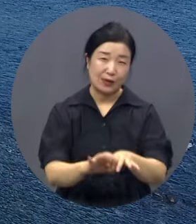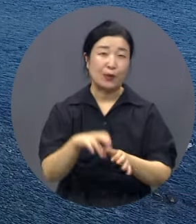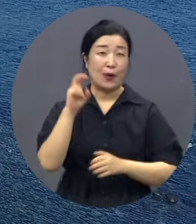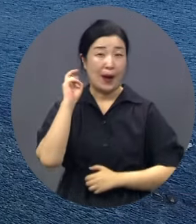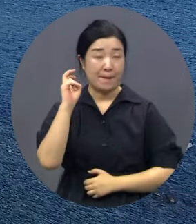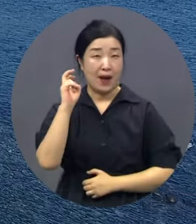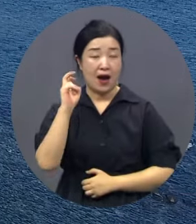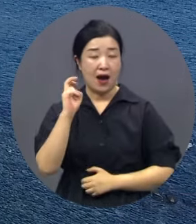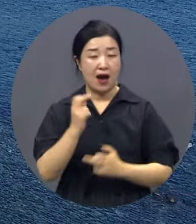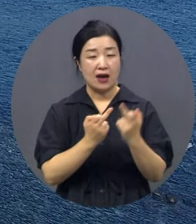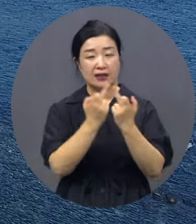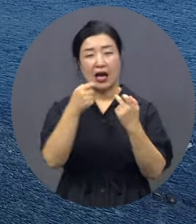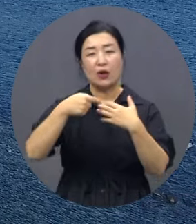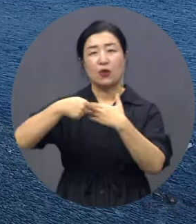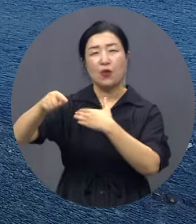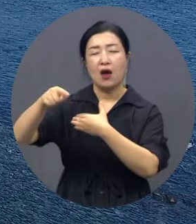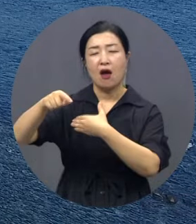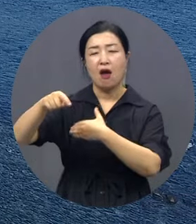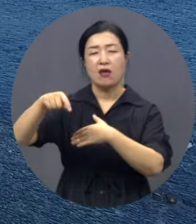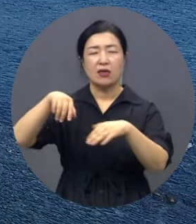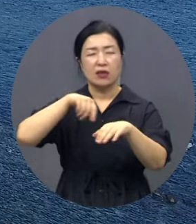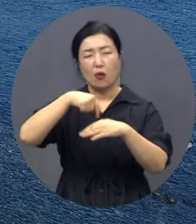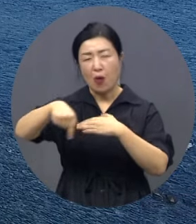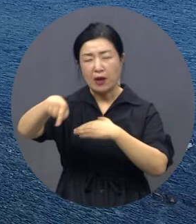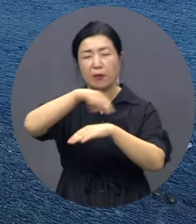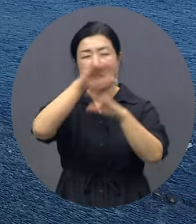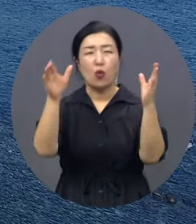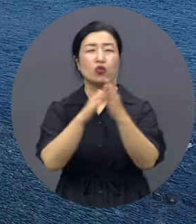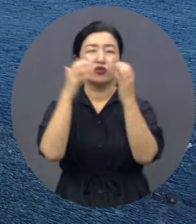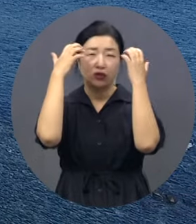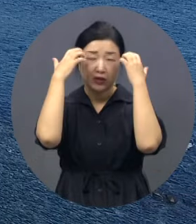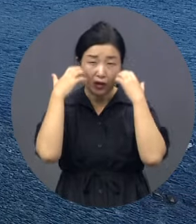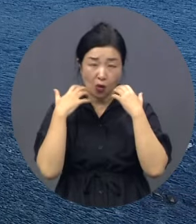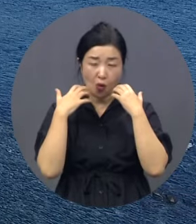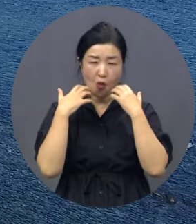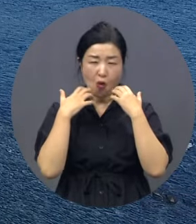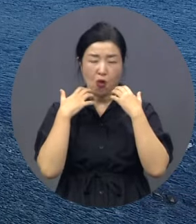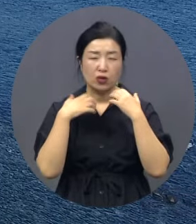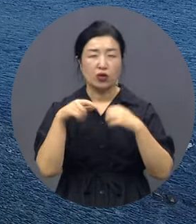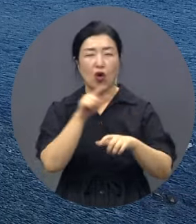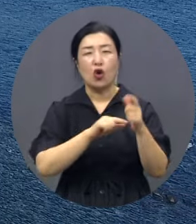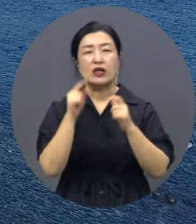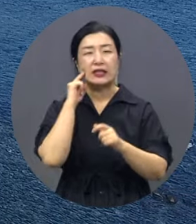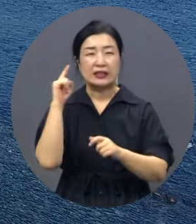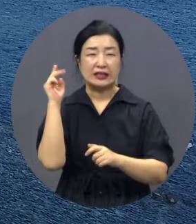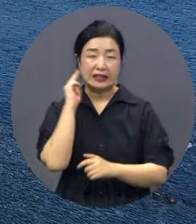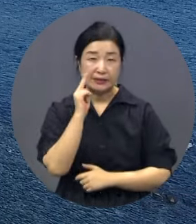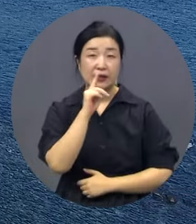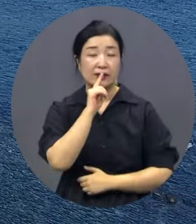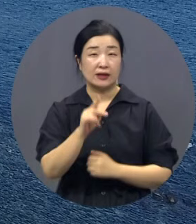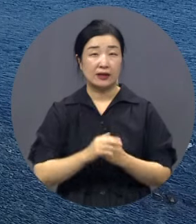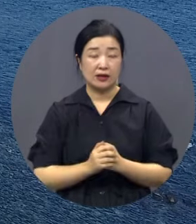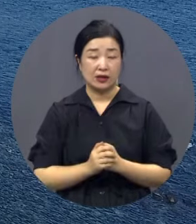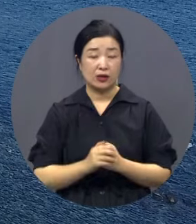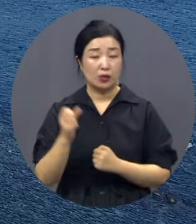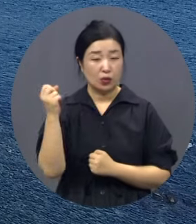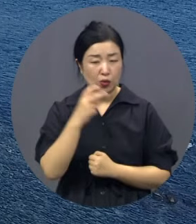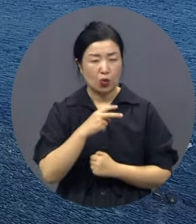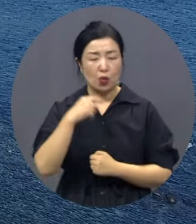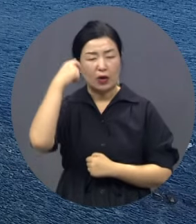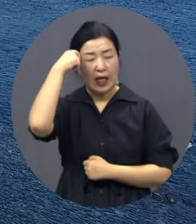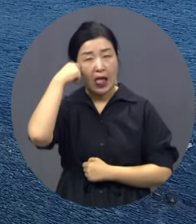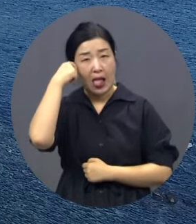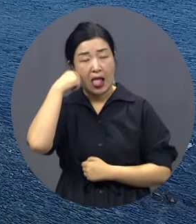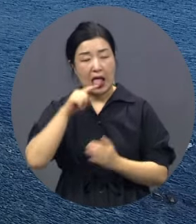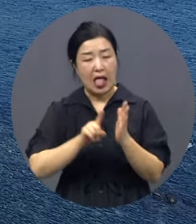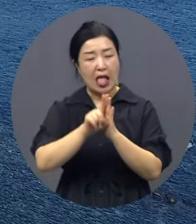제주 산지를 제외하고 폭염 특보가 내려진 가운데 해안 지역은 폭염 경보가 발효 중입니다 습도가 높아서 한나 체감 온도가